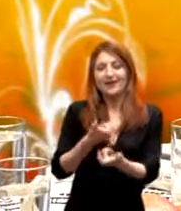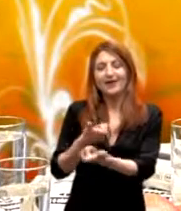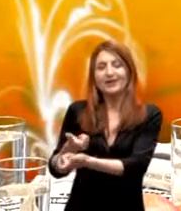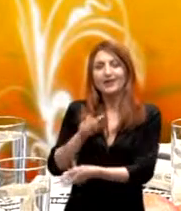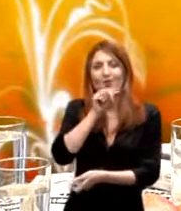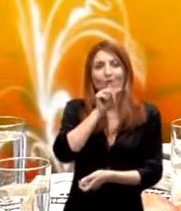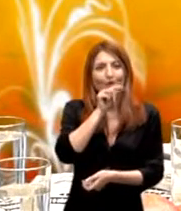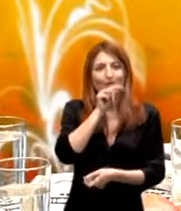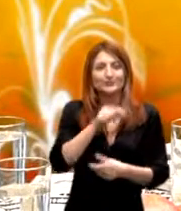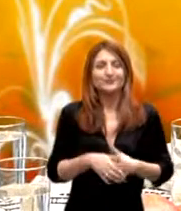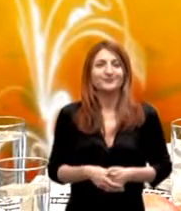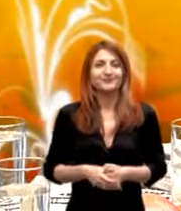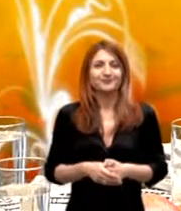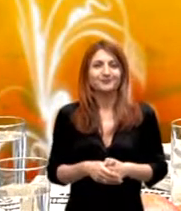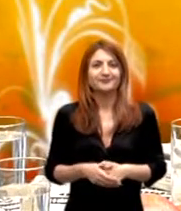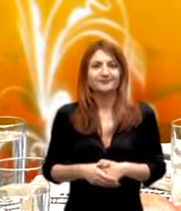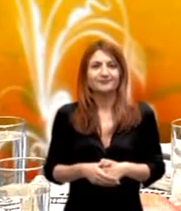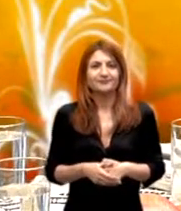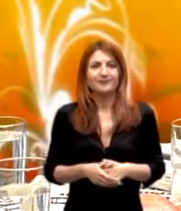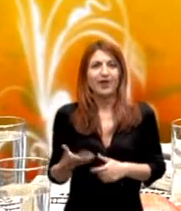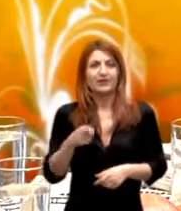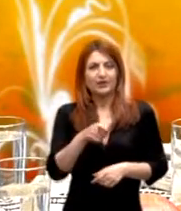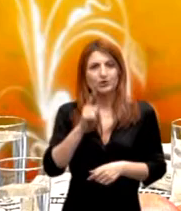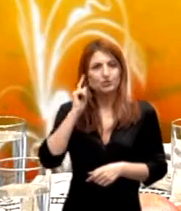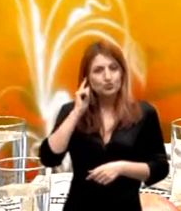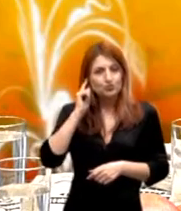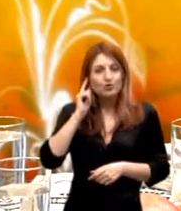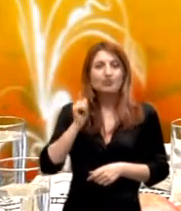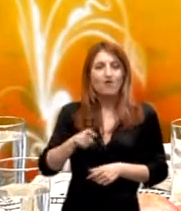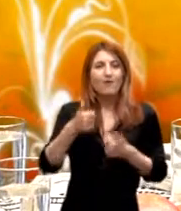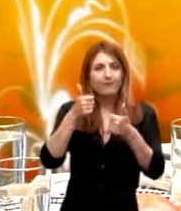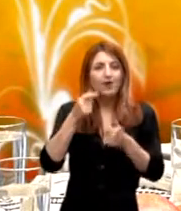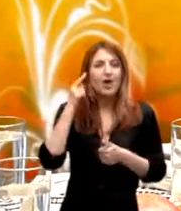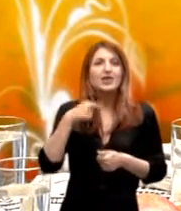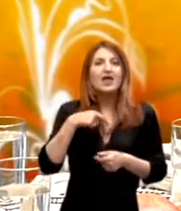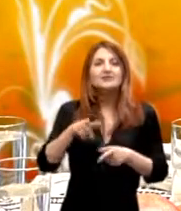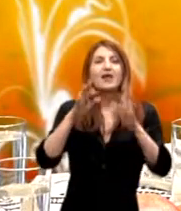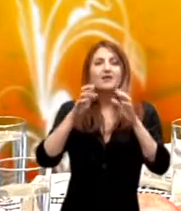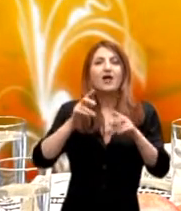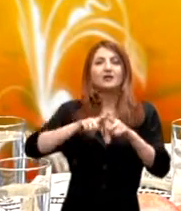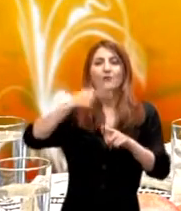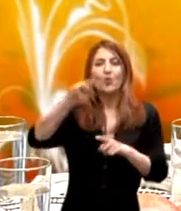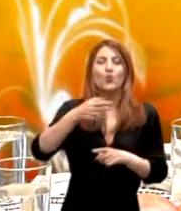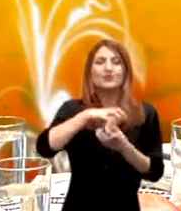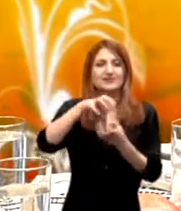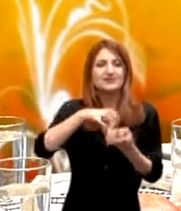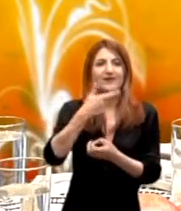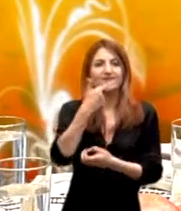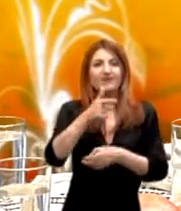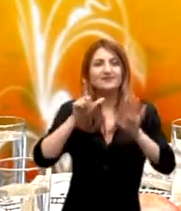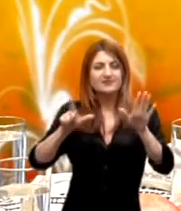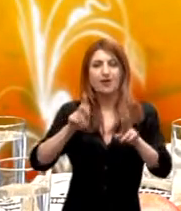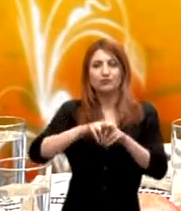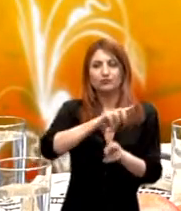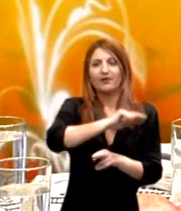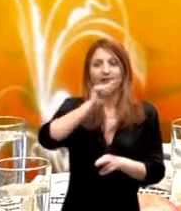gle, Josip, pa kad ti to ne prečuješ, ja se nadam da ćemo te videti u srijedu 27. na